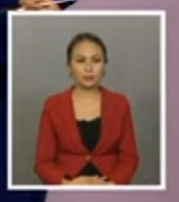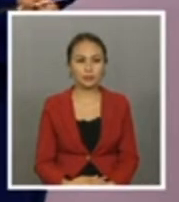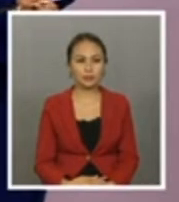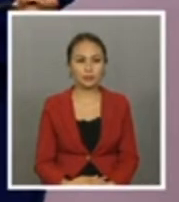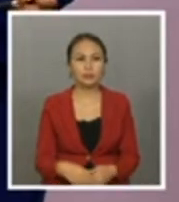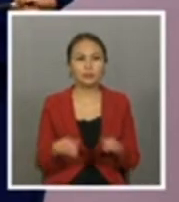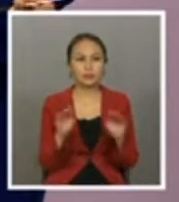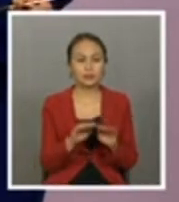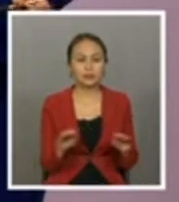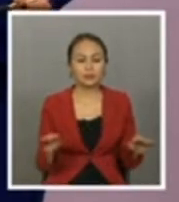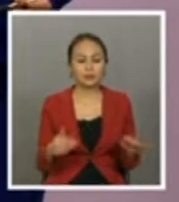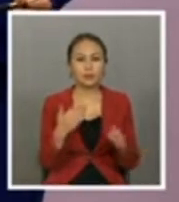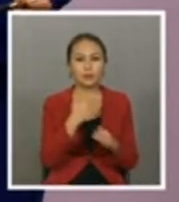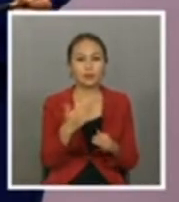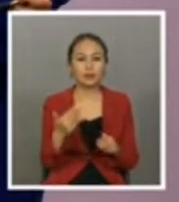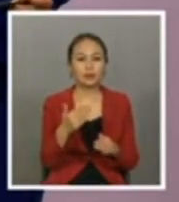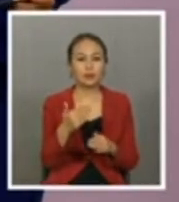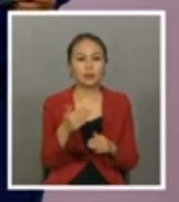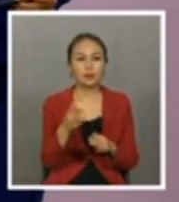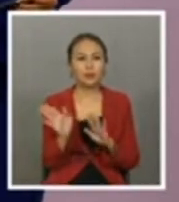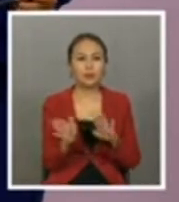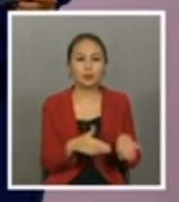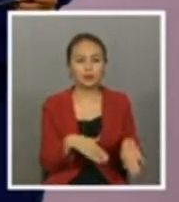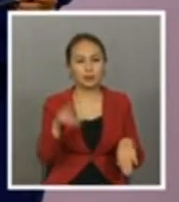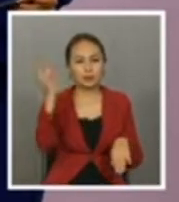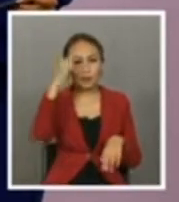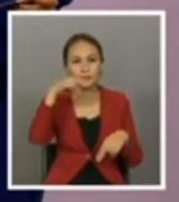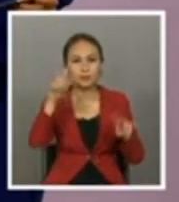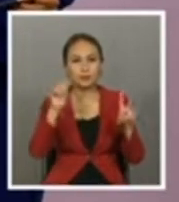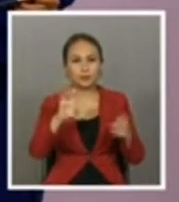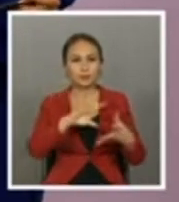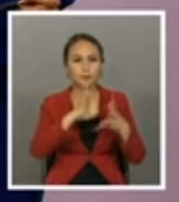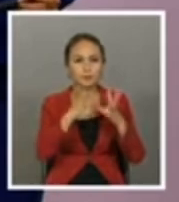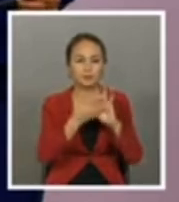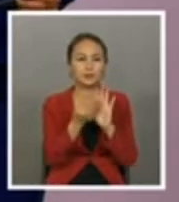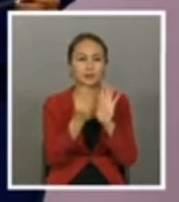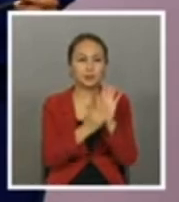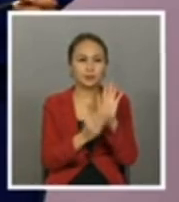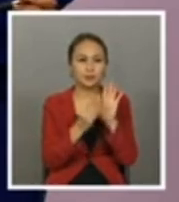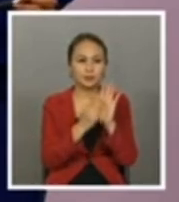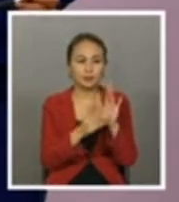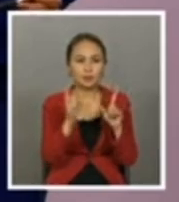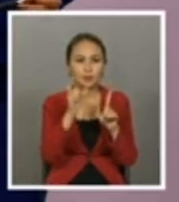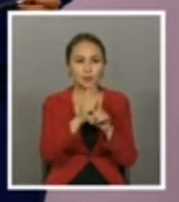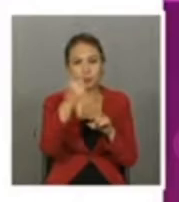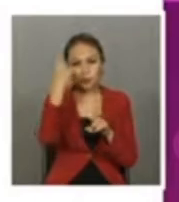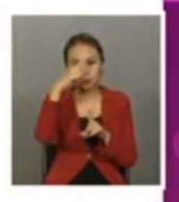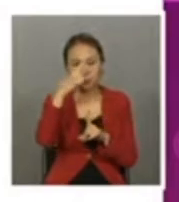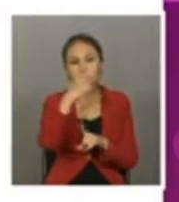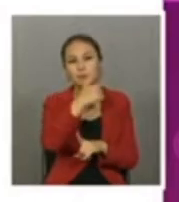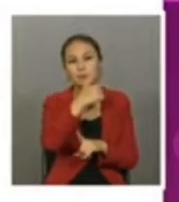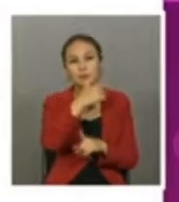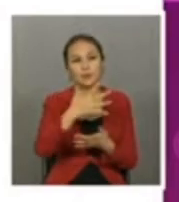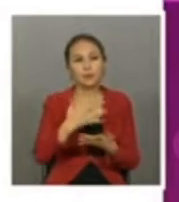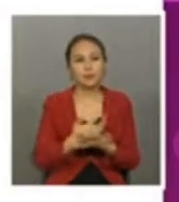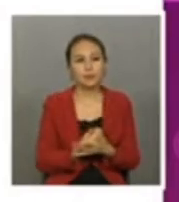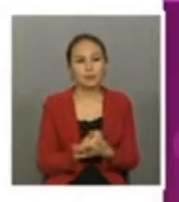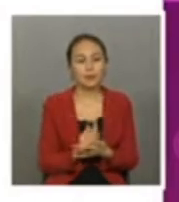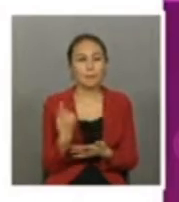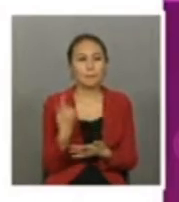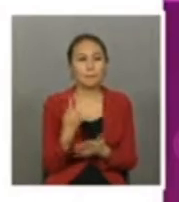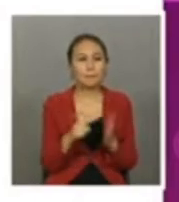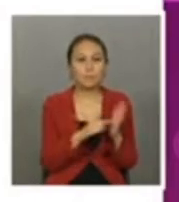Балалар, осы бөлімде өткен тақырыптарды қорытындылау мақсатында сөз жұмбақты шешіңдерші. Бірінші